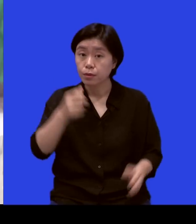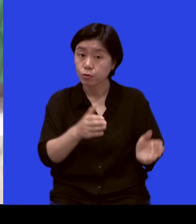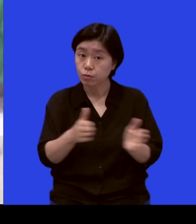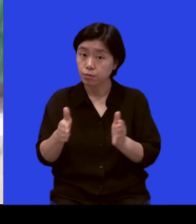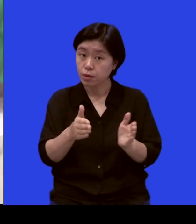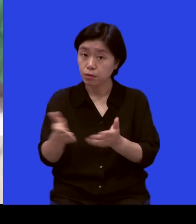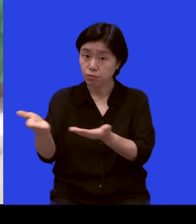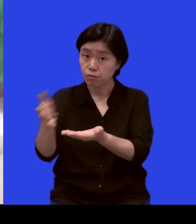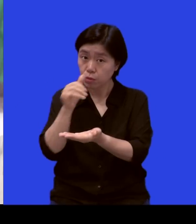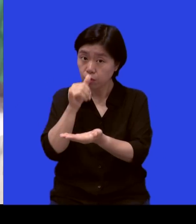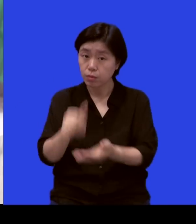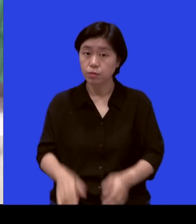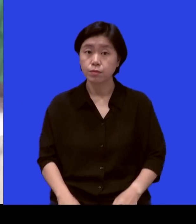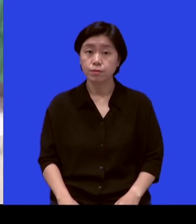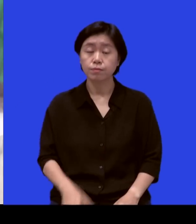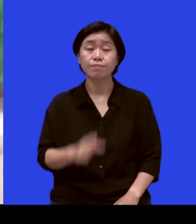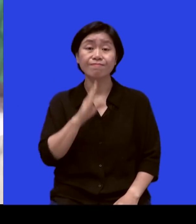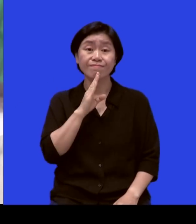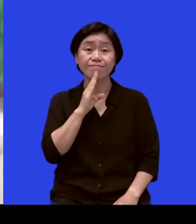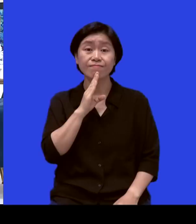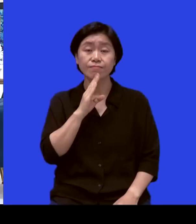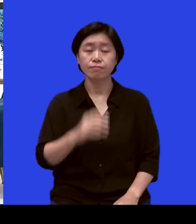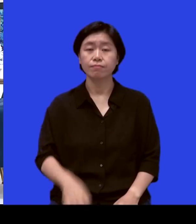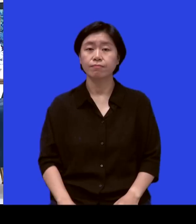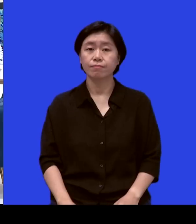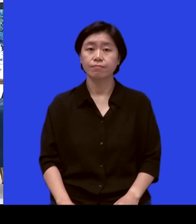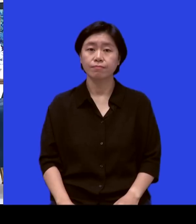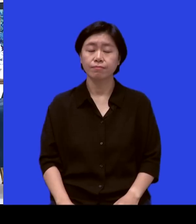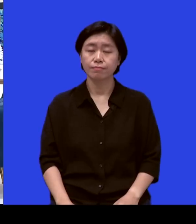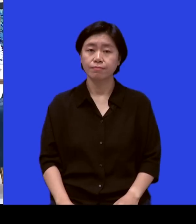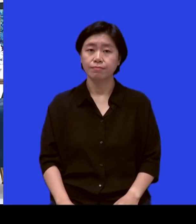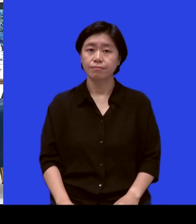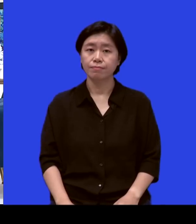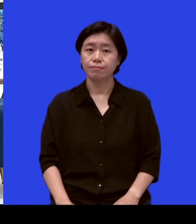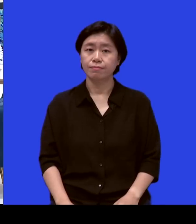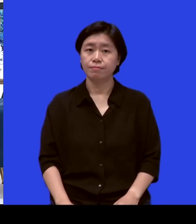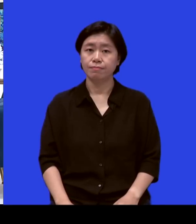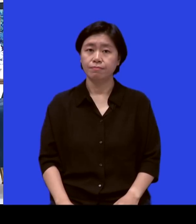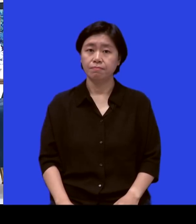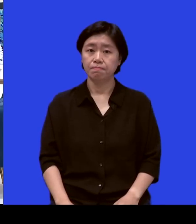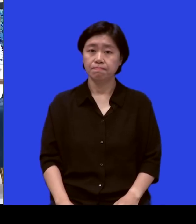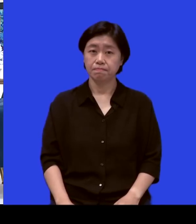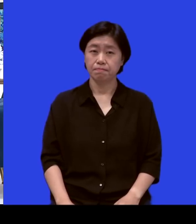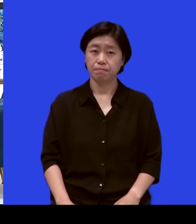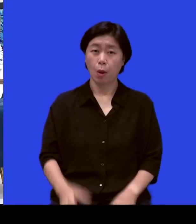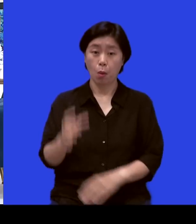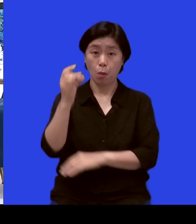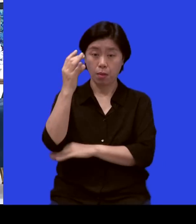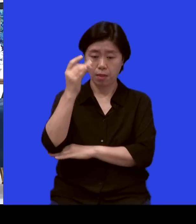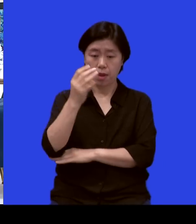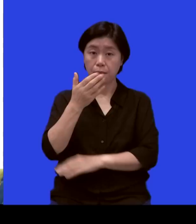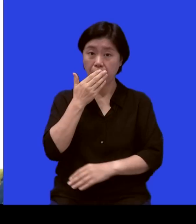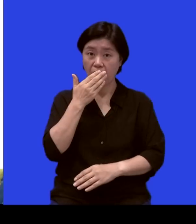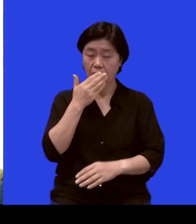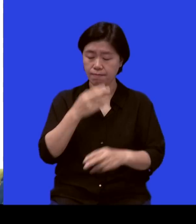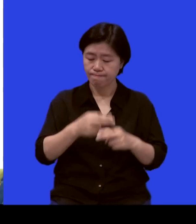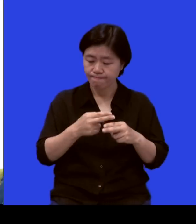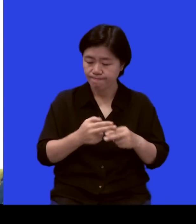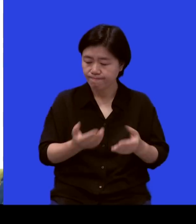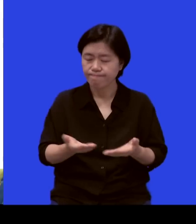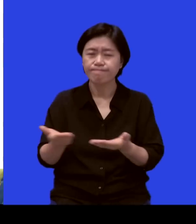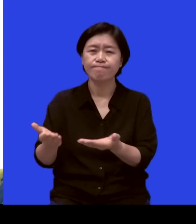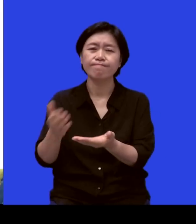것도. 그렇죠. 우리가 늘 이 코로나 때문에 식사를 중지시켰잖아요. 이제